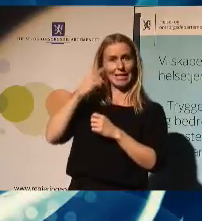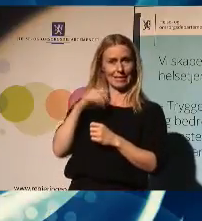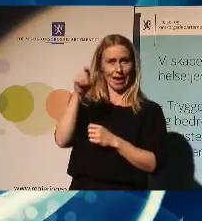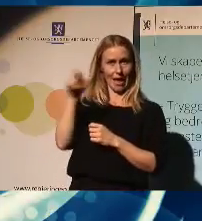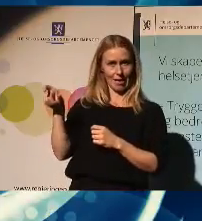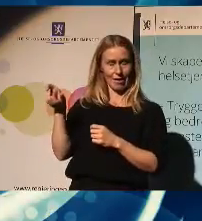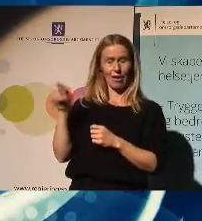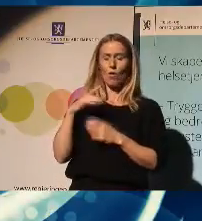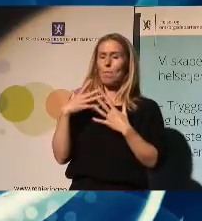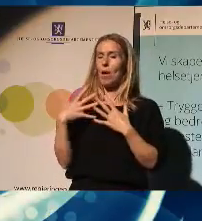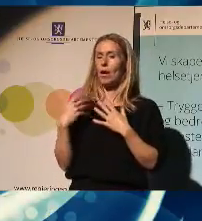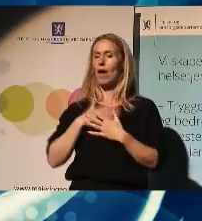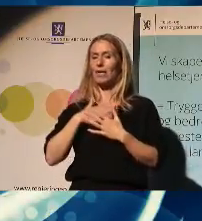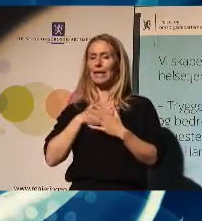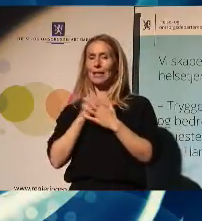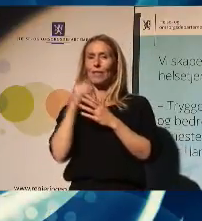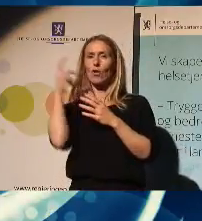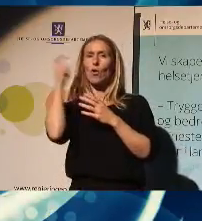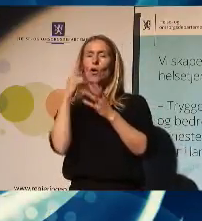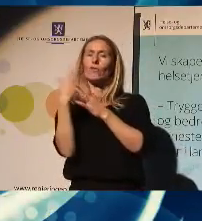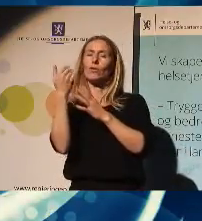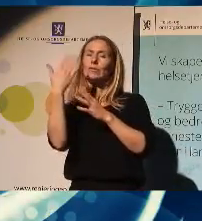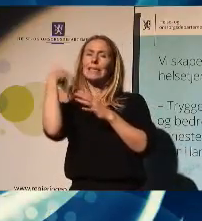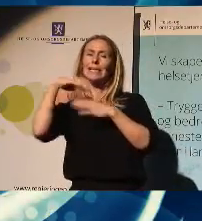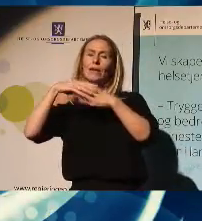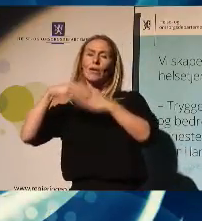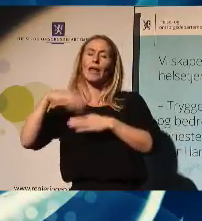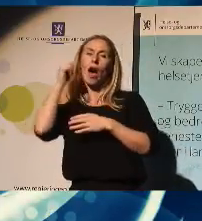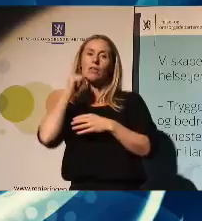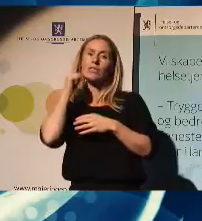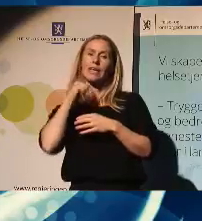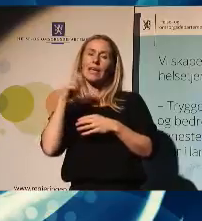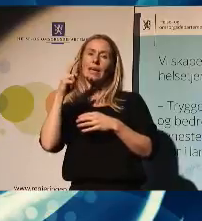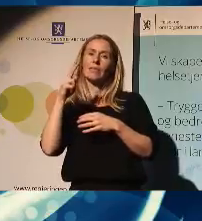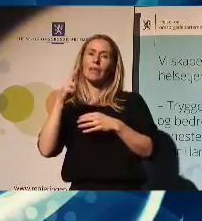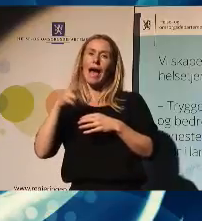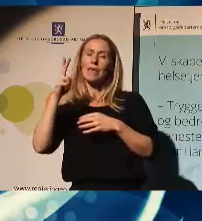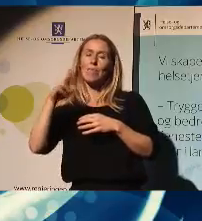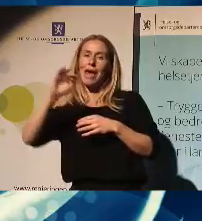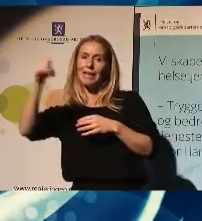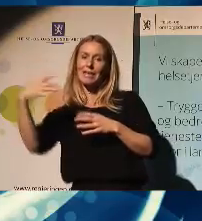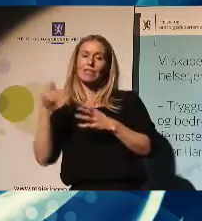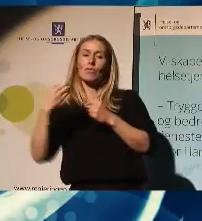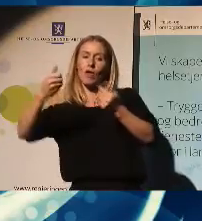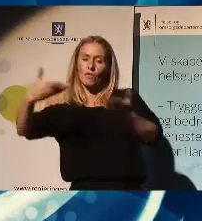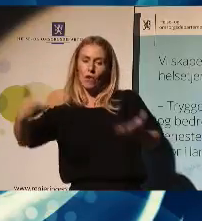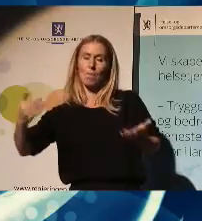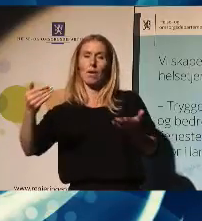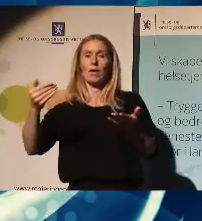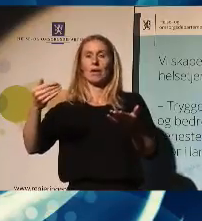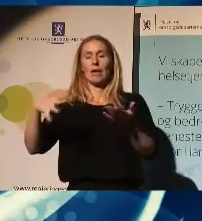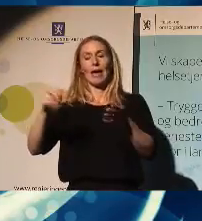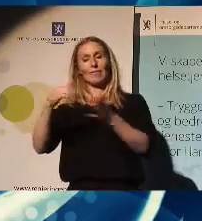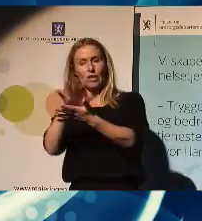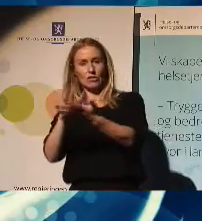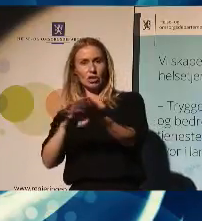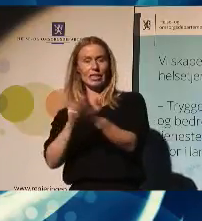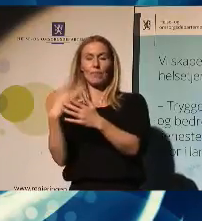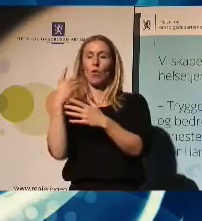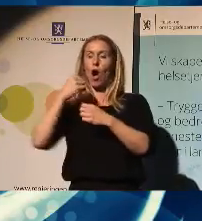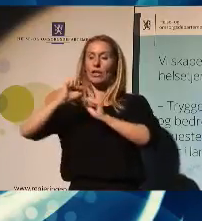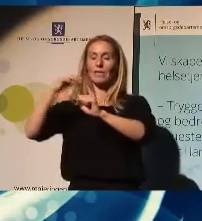gleden av å høre vår tidligere kollega Astrid Nøkleby Heiberg, som la frem faktisk regjeringens strategi på aktive eldre. For vi trenger